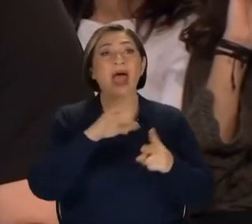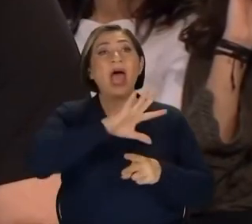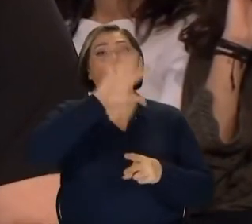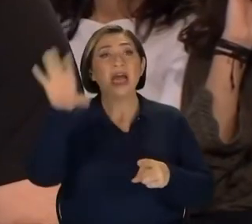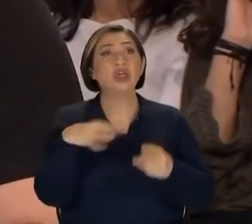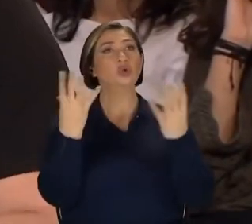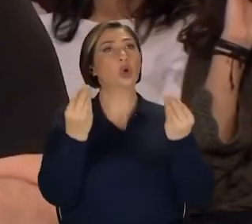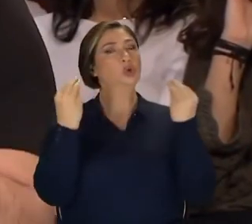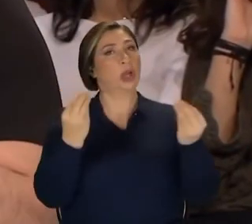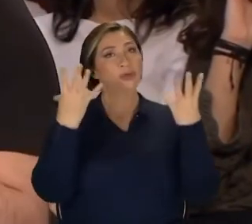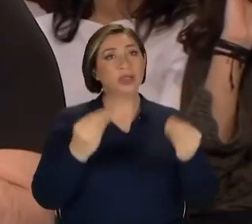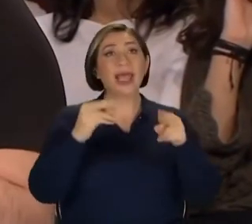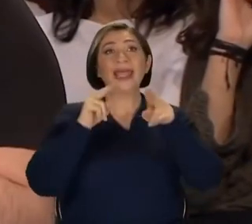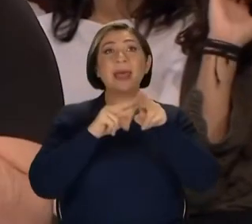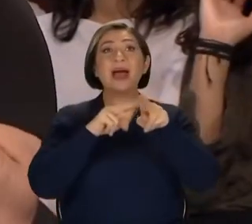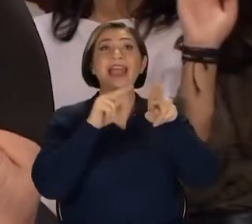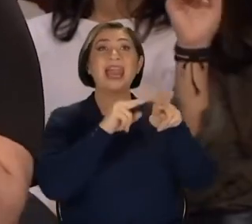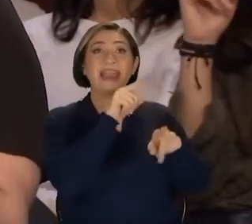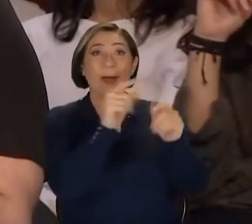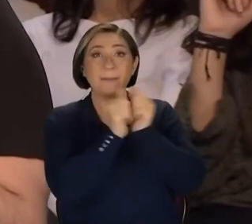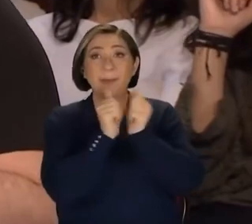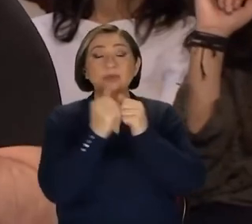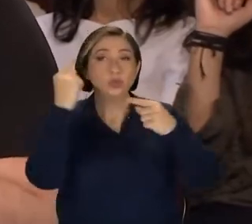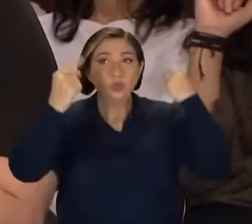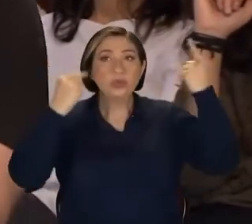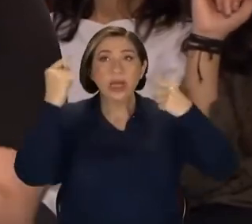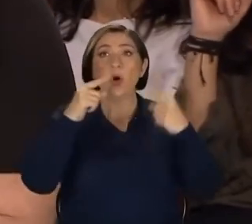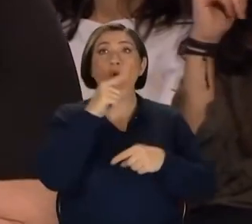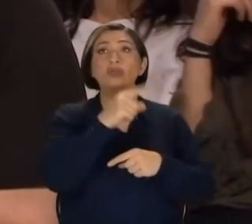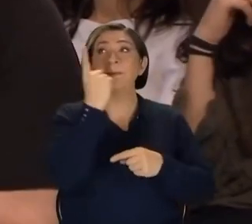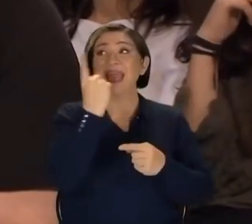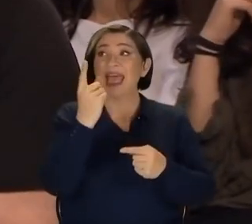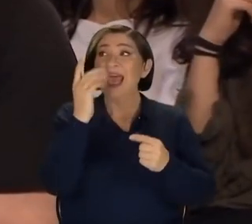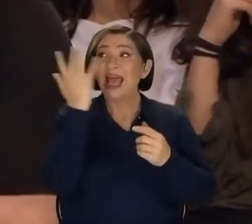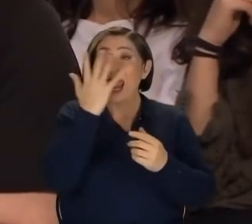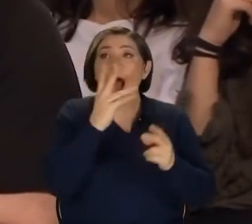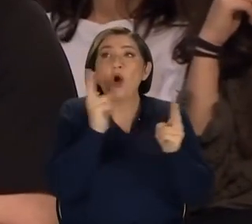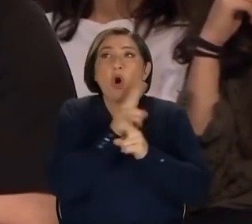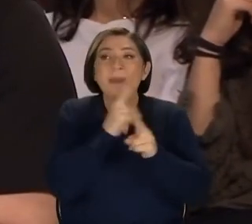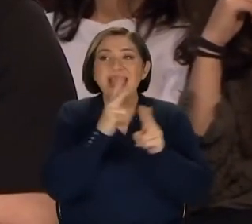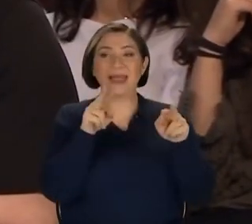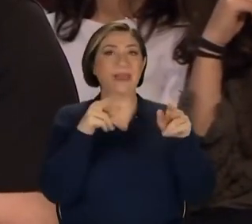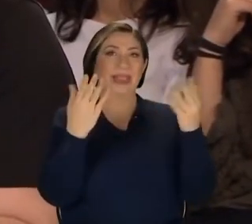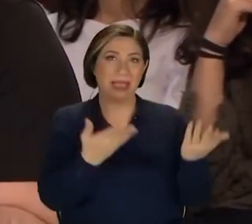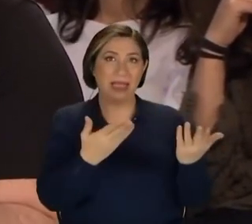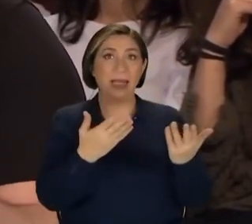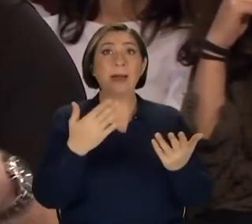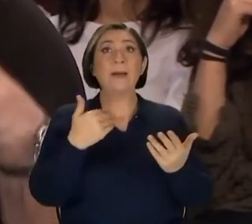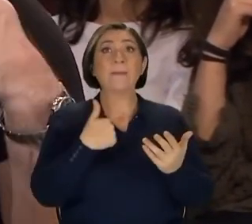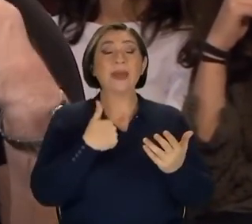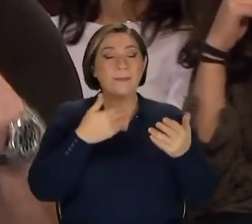Her şey çok güzel olacak. Kemal Kenan'la beraber düşünürken o da bir kara komedi formuydu. Evet. Yani